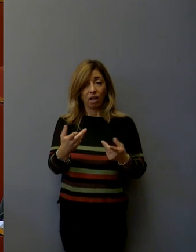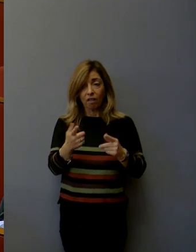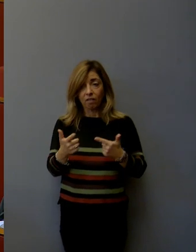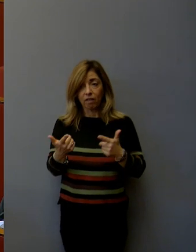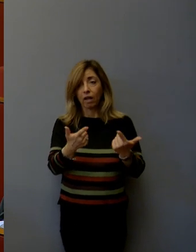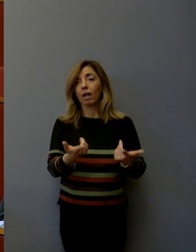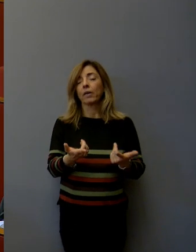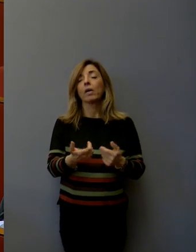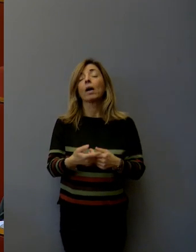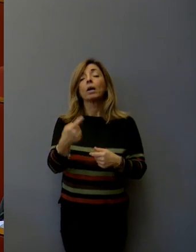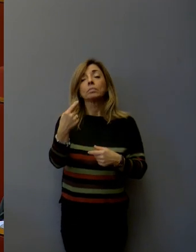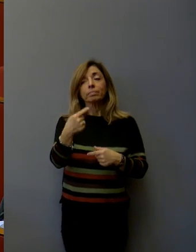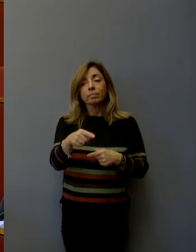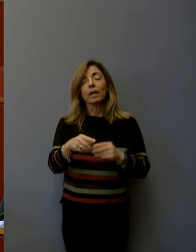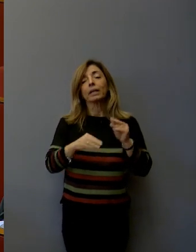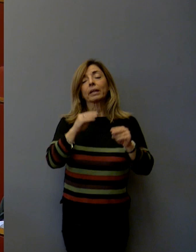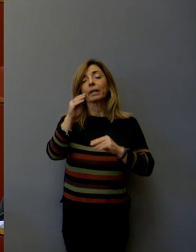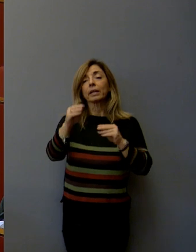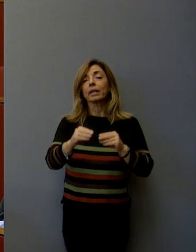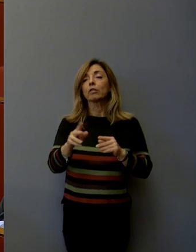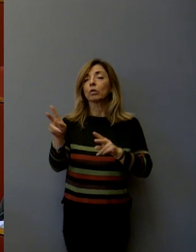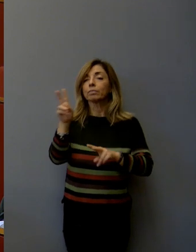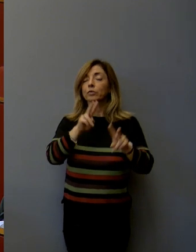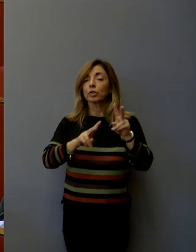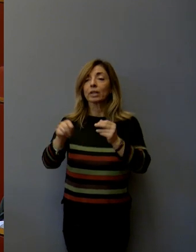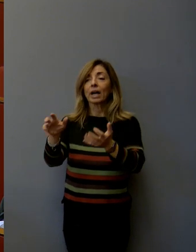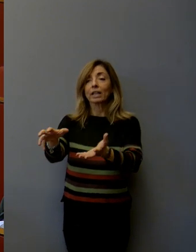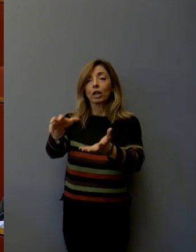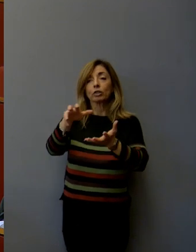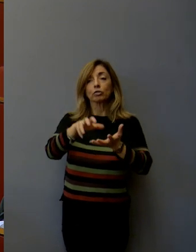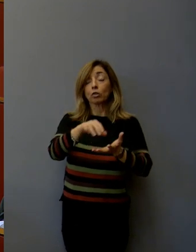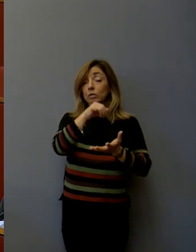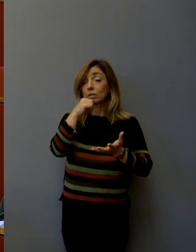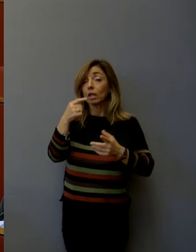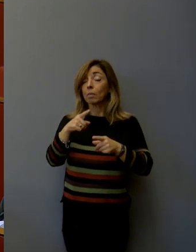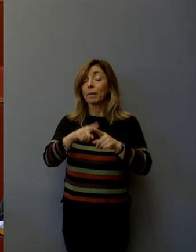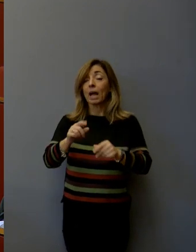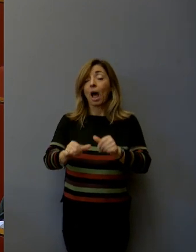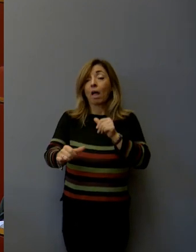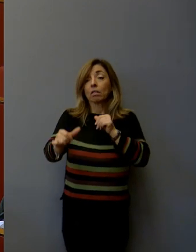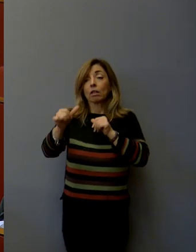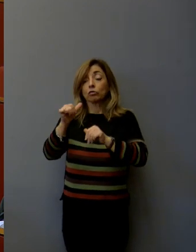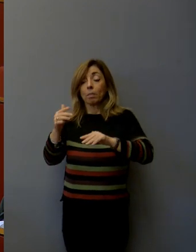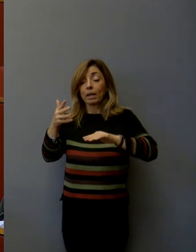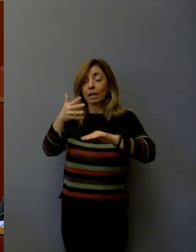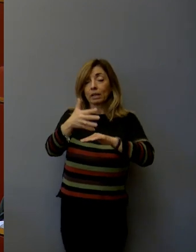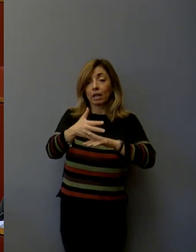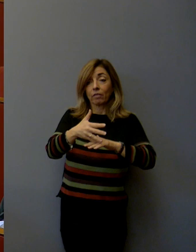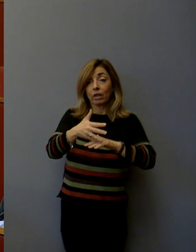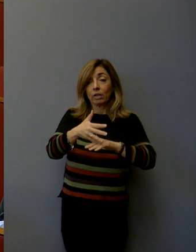ho detto chiedo di reperire le risorse necessarie per anticipare l'intervento al 2023